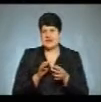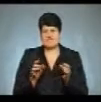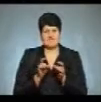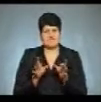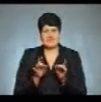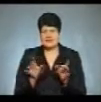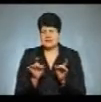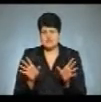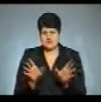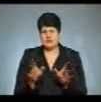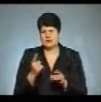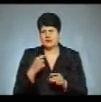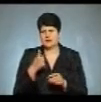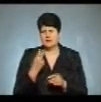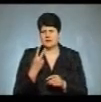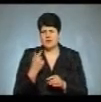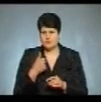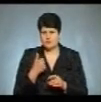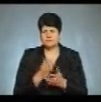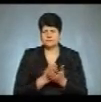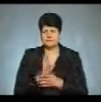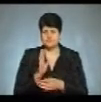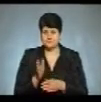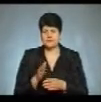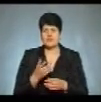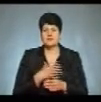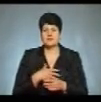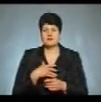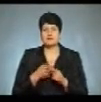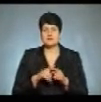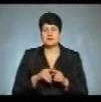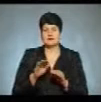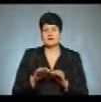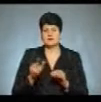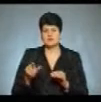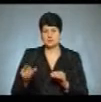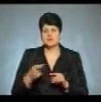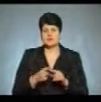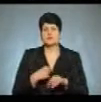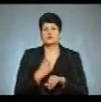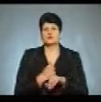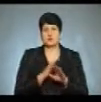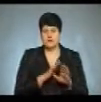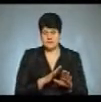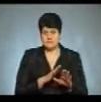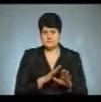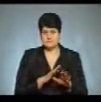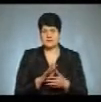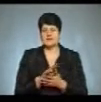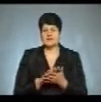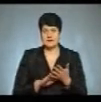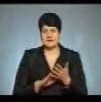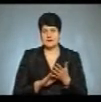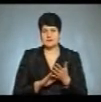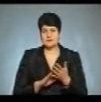і вона рік, два, три служить. Найважливіший компонент – це студенти, які, власне, в'яжуть. Це основа. Далі,